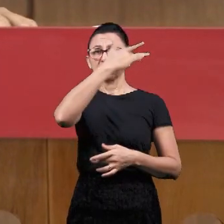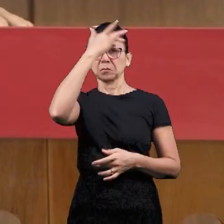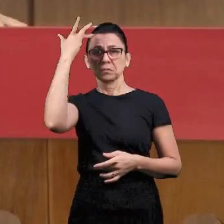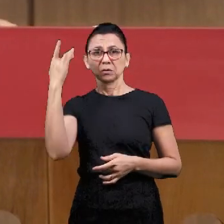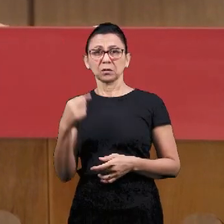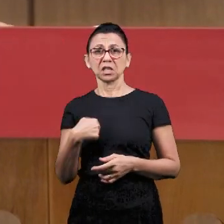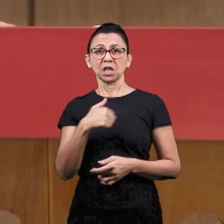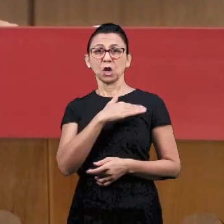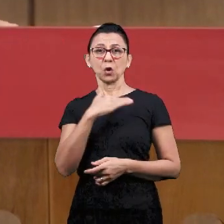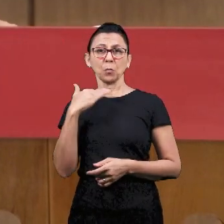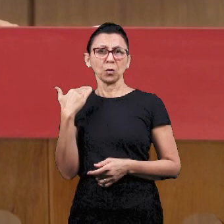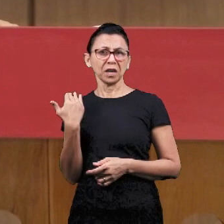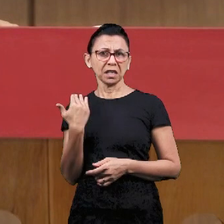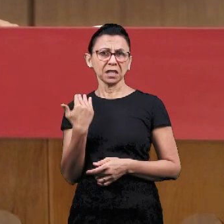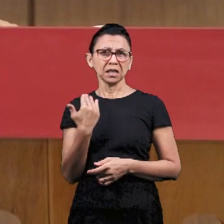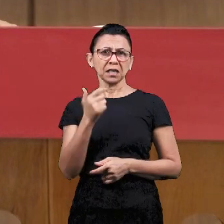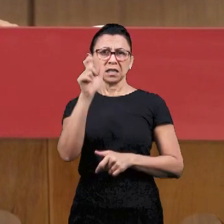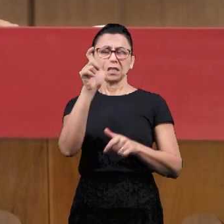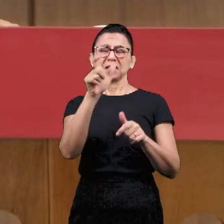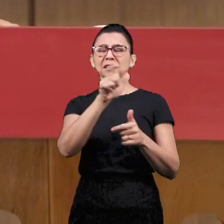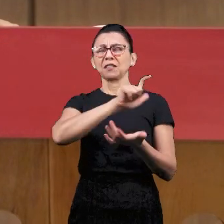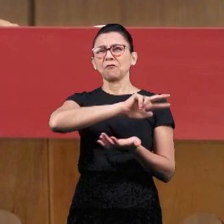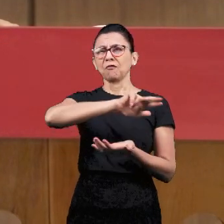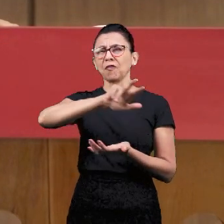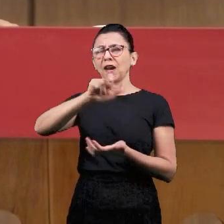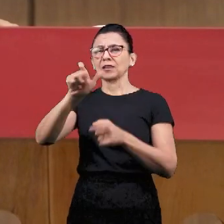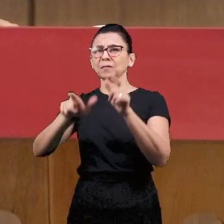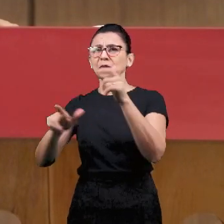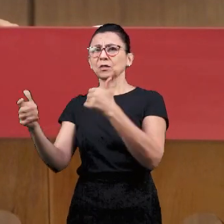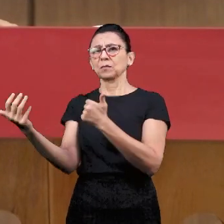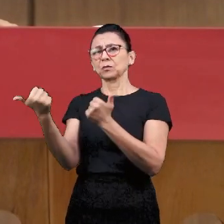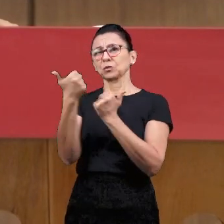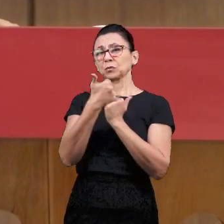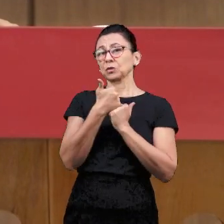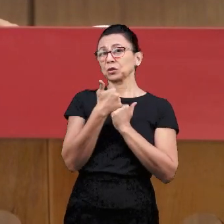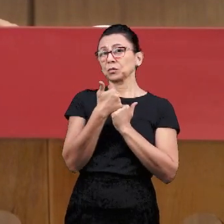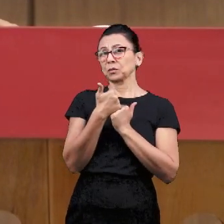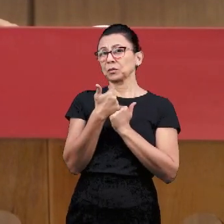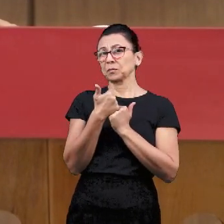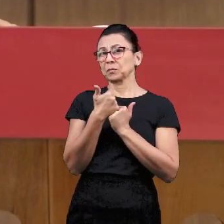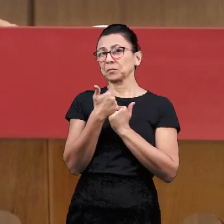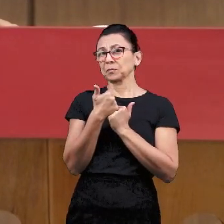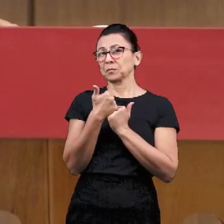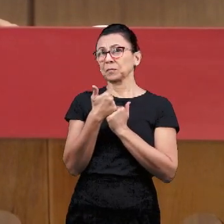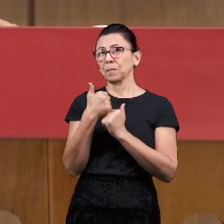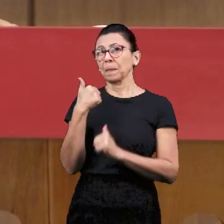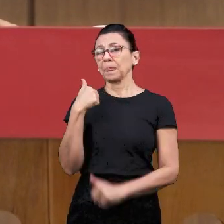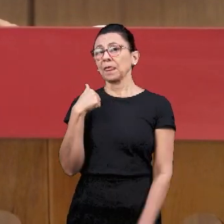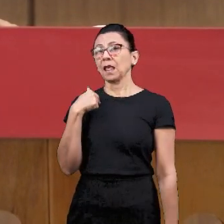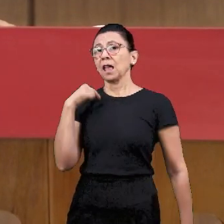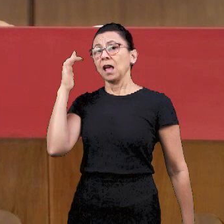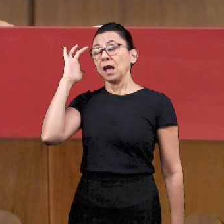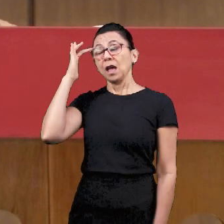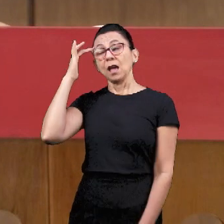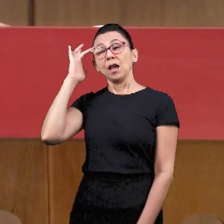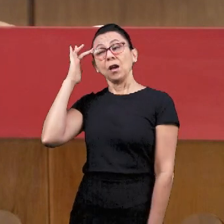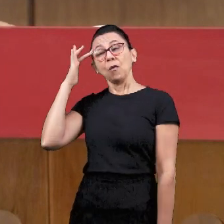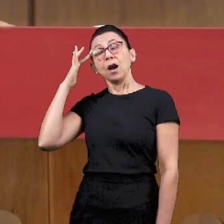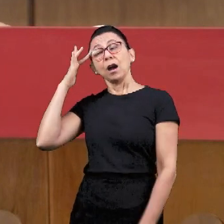chemin si son entre à ma place. Je pense déjà que le jour arrive. Ce n'est pas parce que je suis jeune, non,